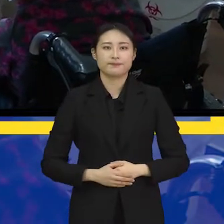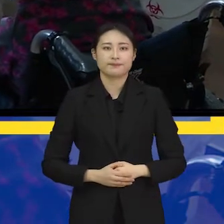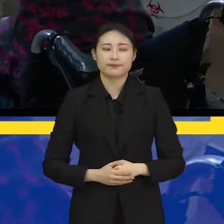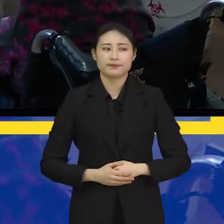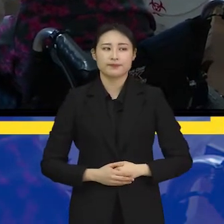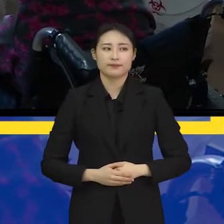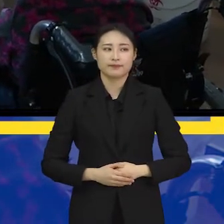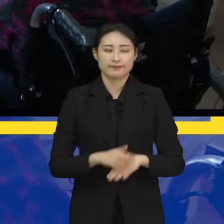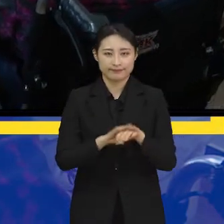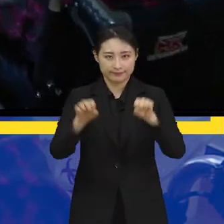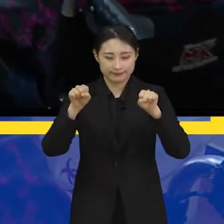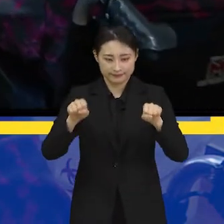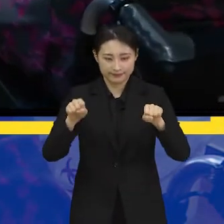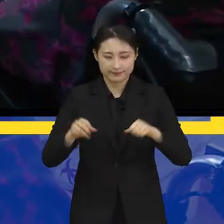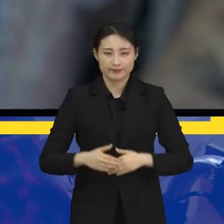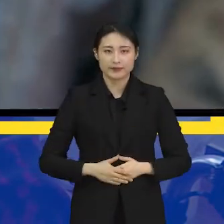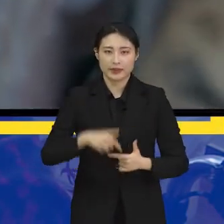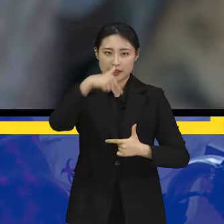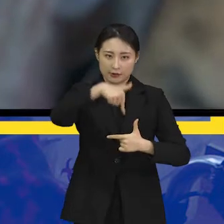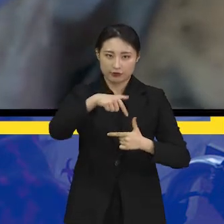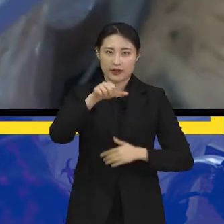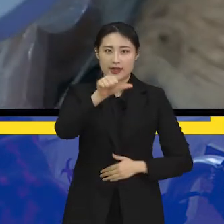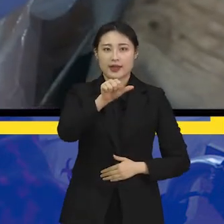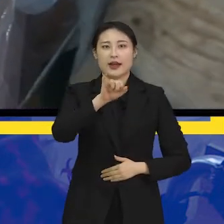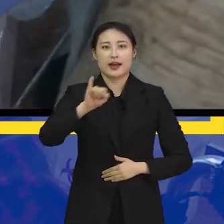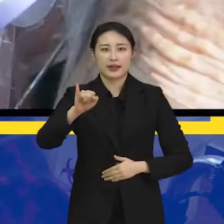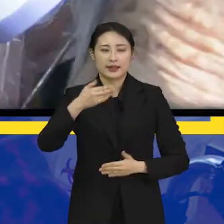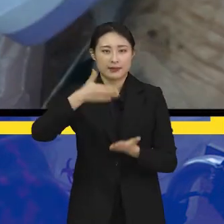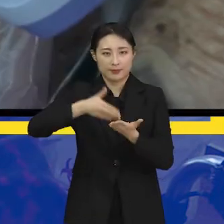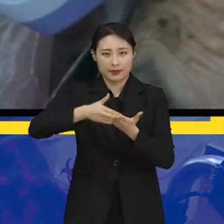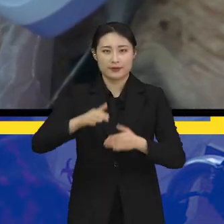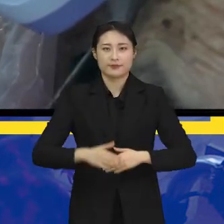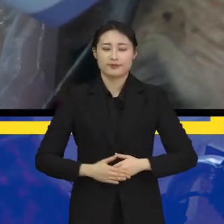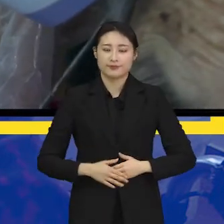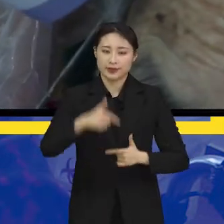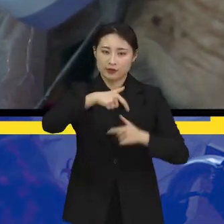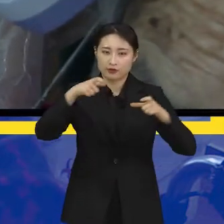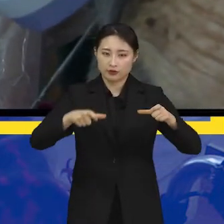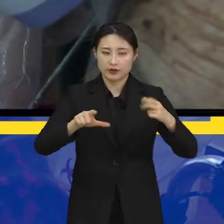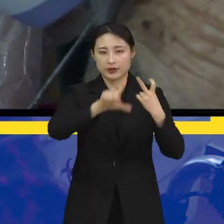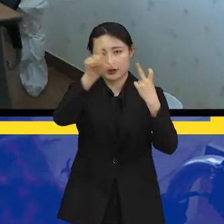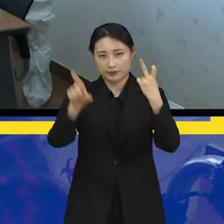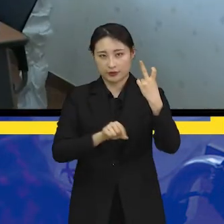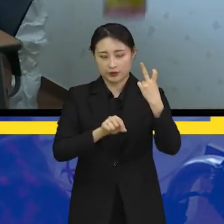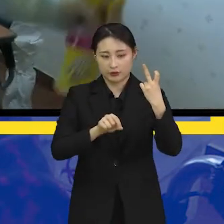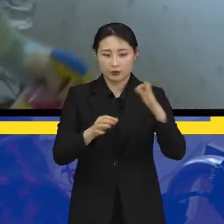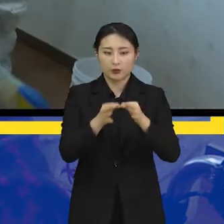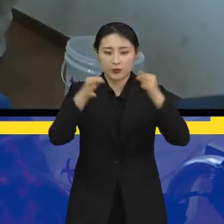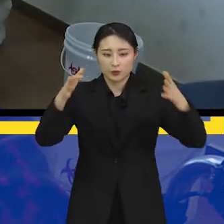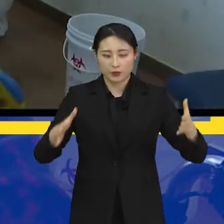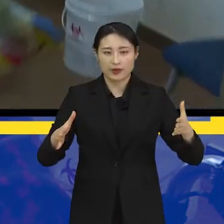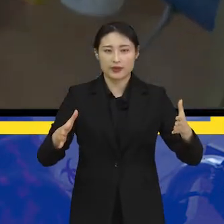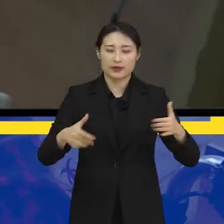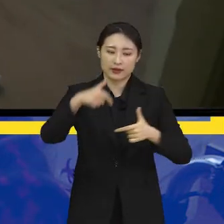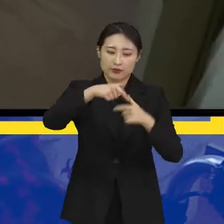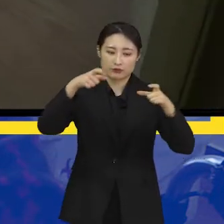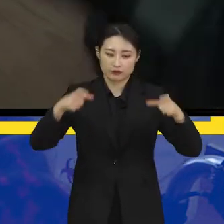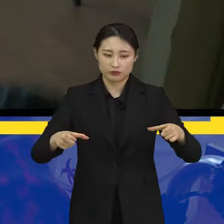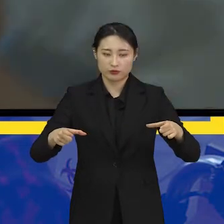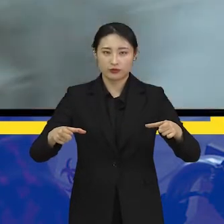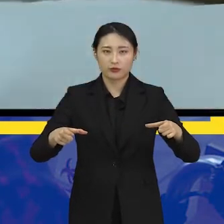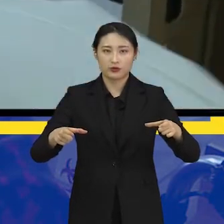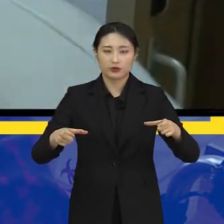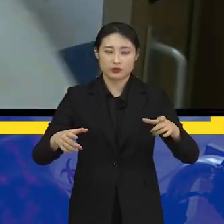안녕하세요. 강남구 AI 리포터입니다. 강남구가 연말 관내 시설 종사자들을 대상으로 코로나19 선제 검사를